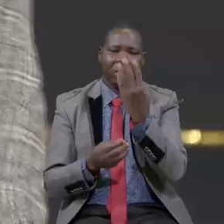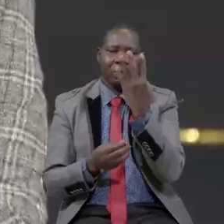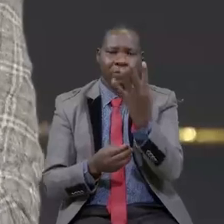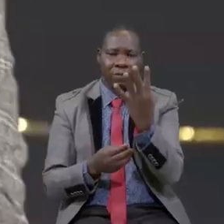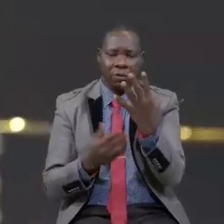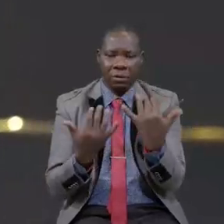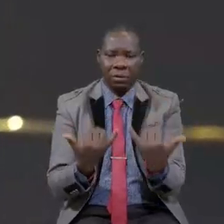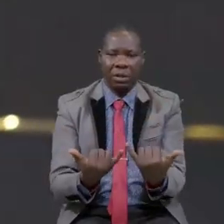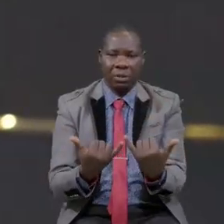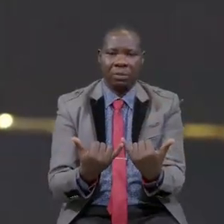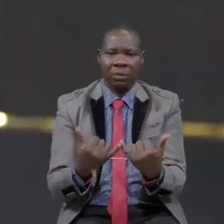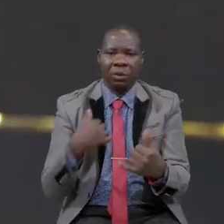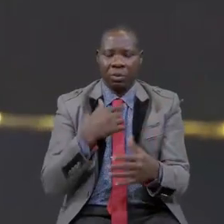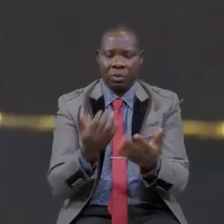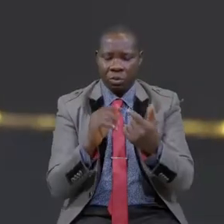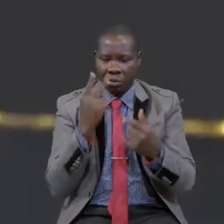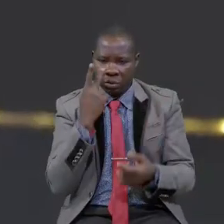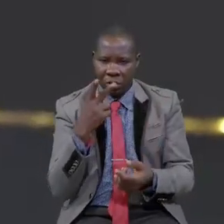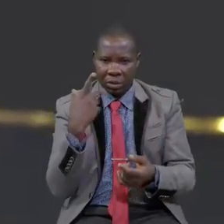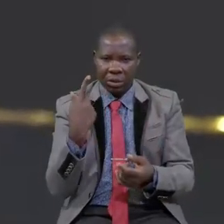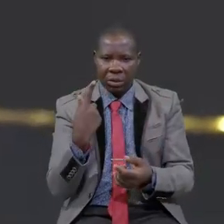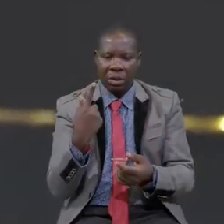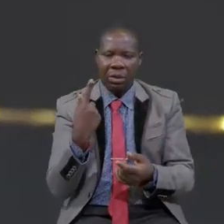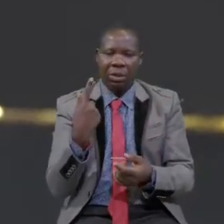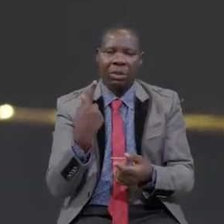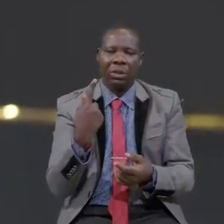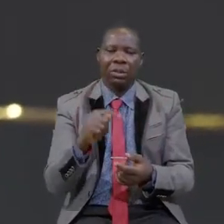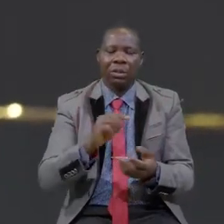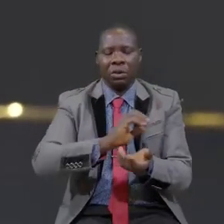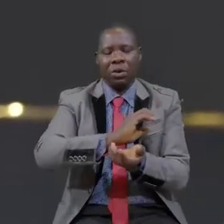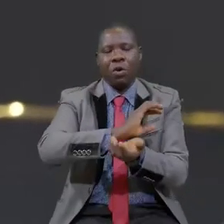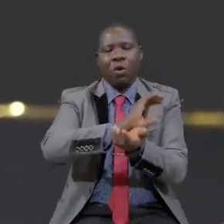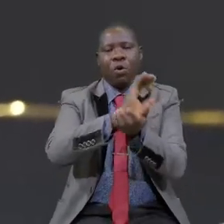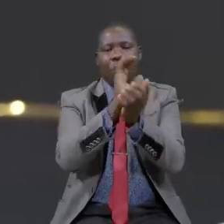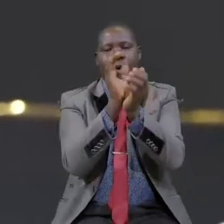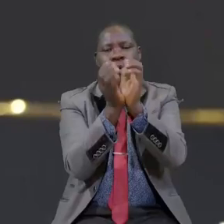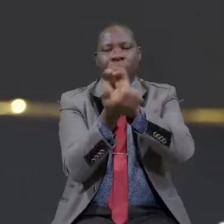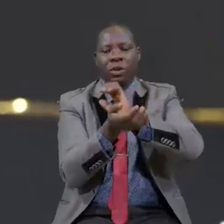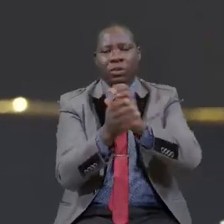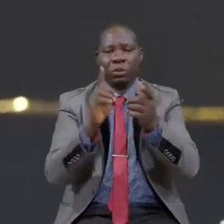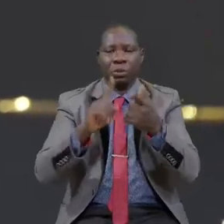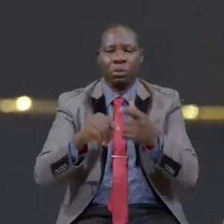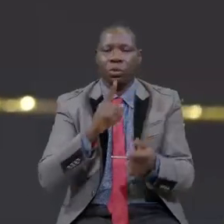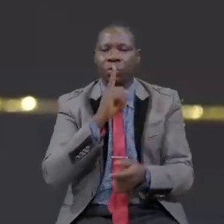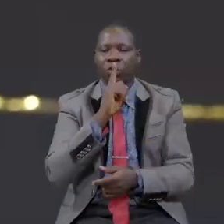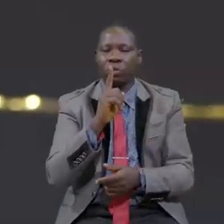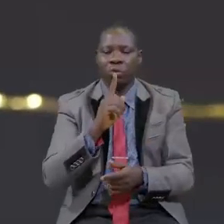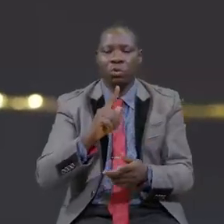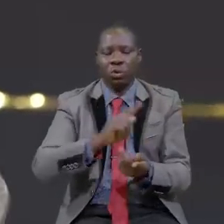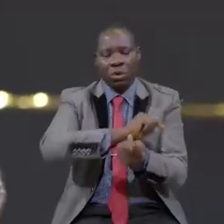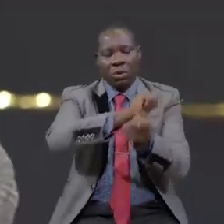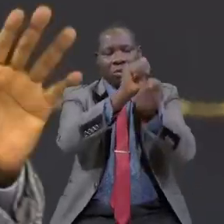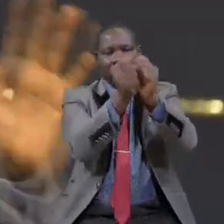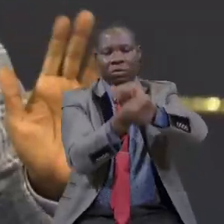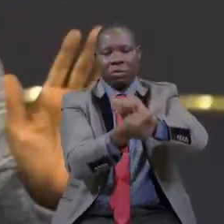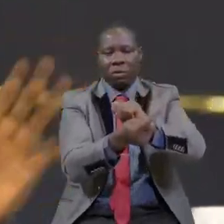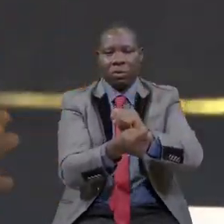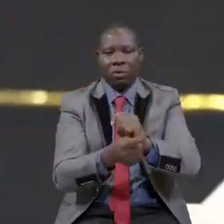Quatrièmement, la conversion à la véritable transformation.